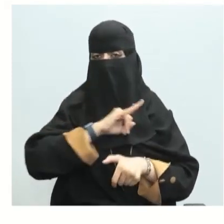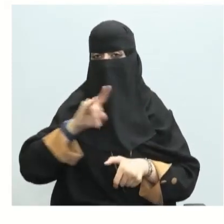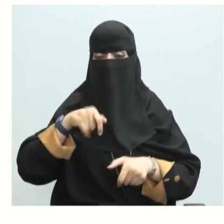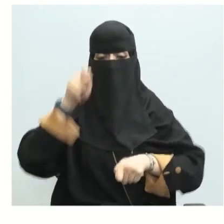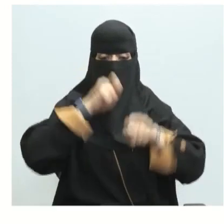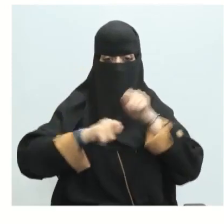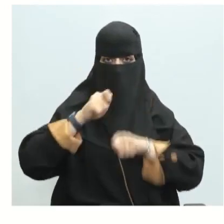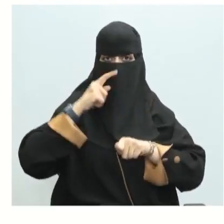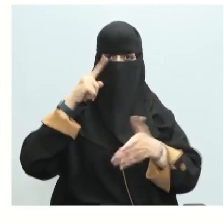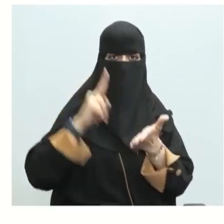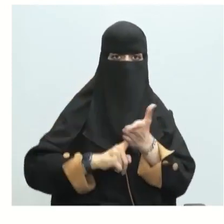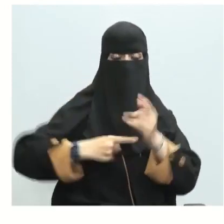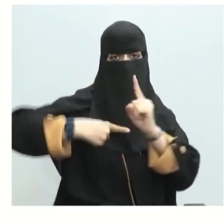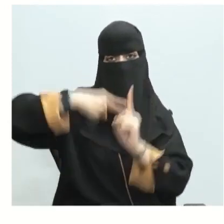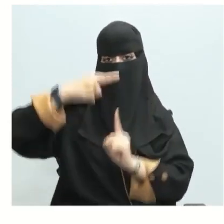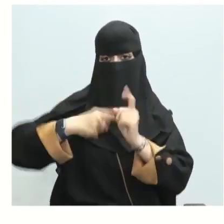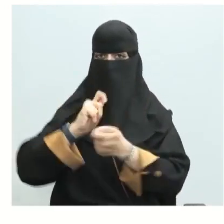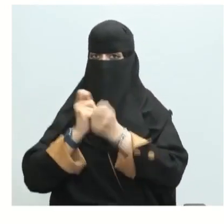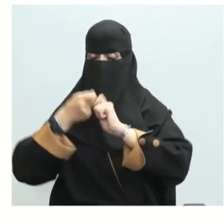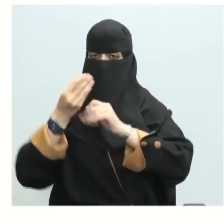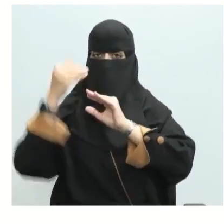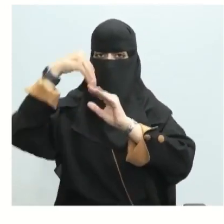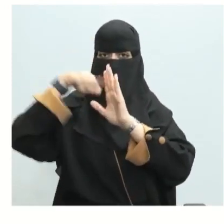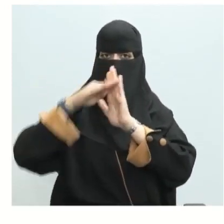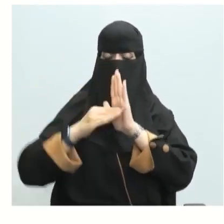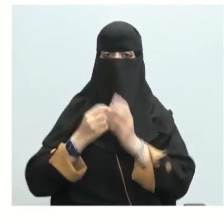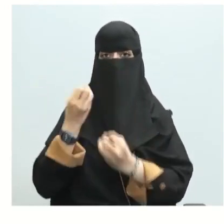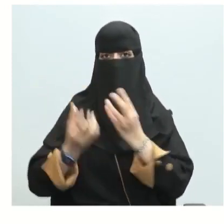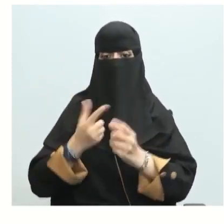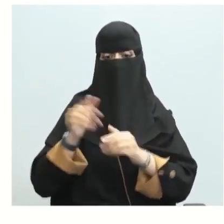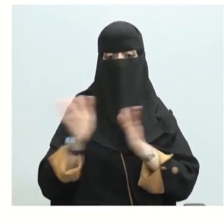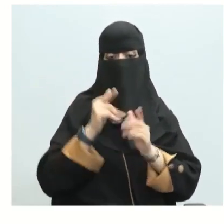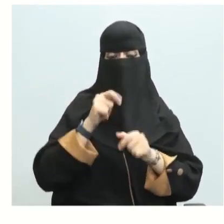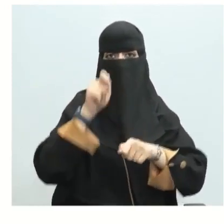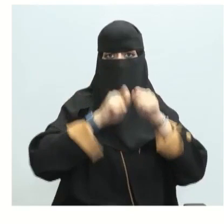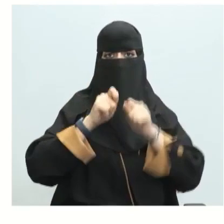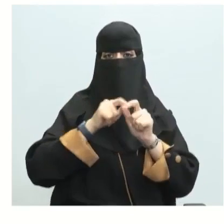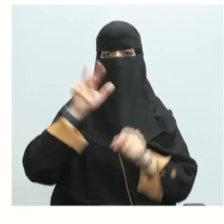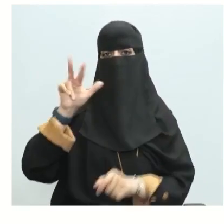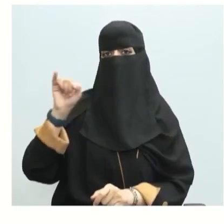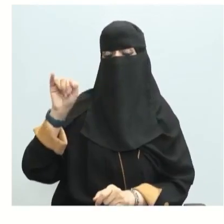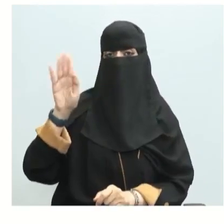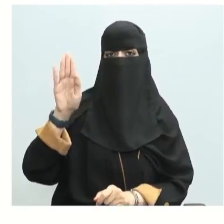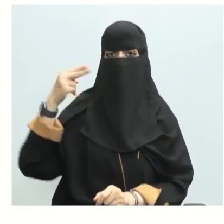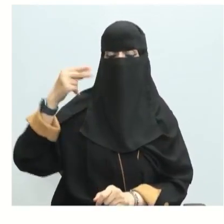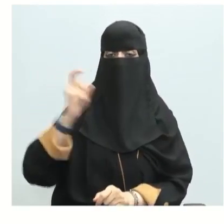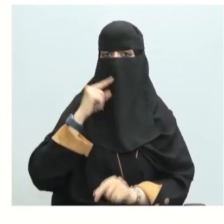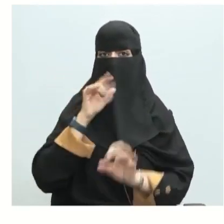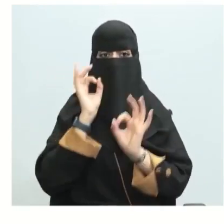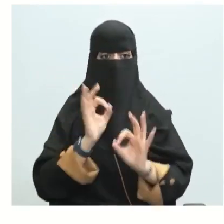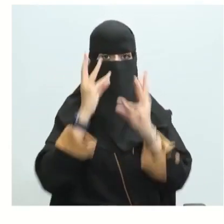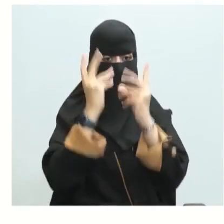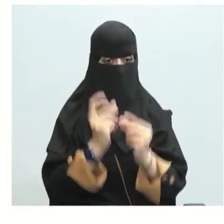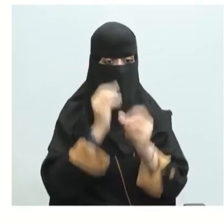العملي ان تقيس التغير في المحتوى الحراري الدلتا اتش باستعمال المسعر فاحيانا لا نستطيع حسابها بشكل